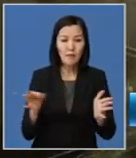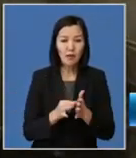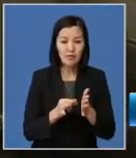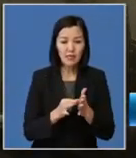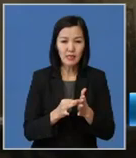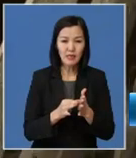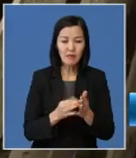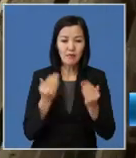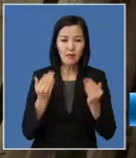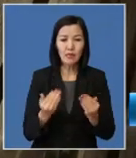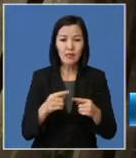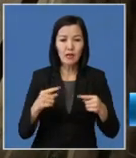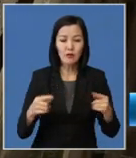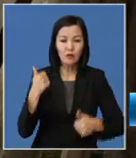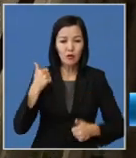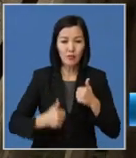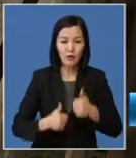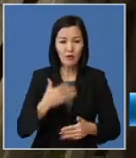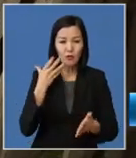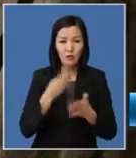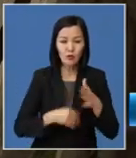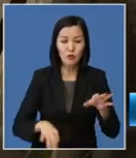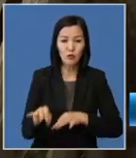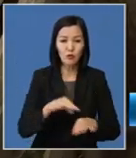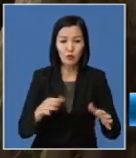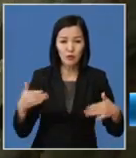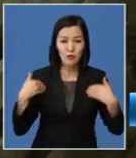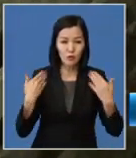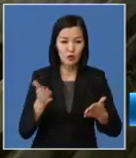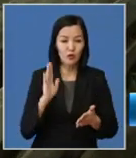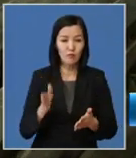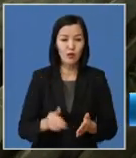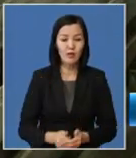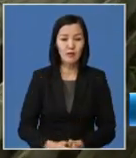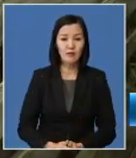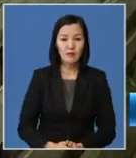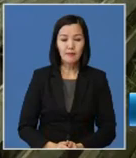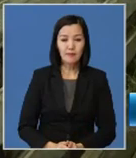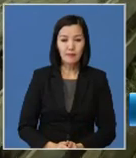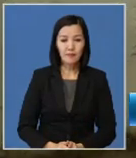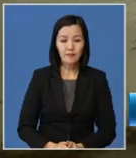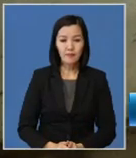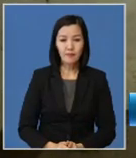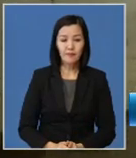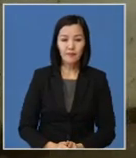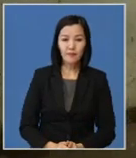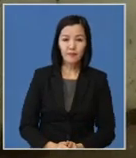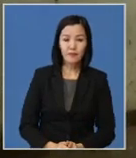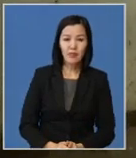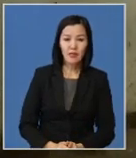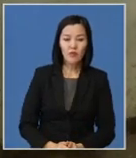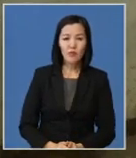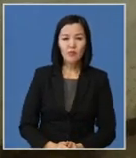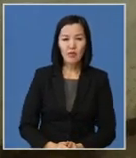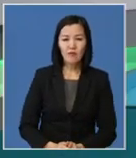үшін биылда әртүрлі байқауларға өз жобасын ұсынып көрмек. Амина Құдайберген, Қайрат Қазтұрғанов, Жетісу